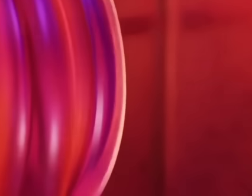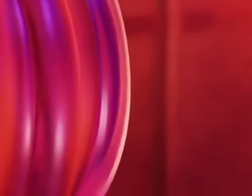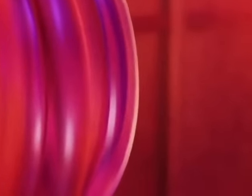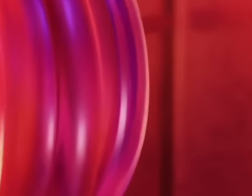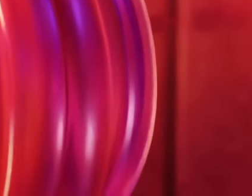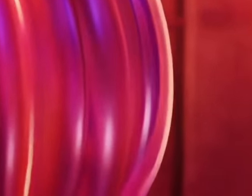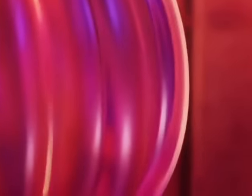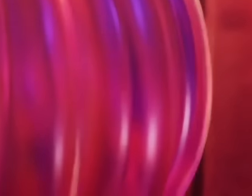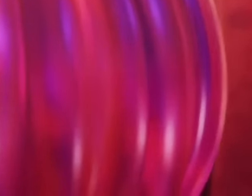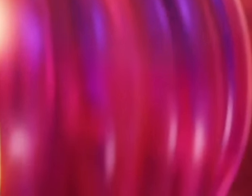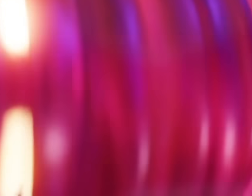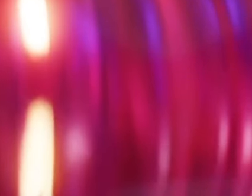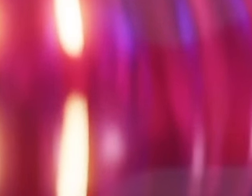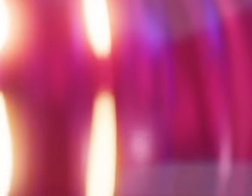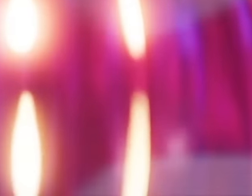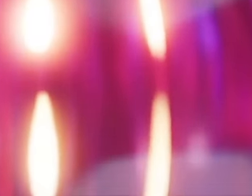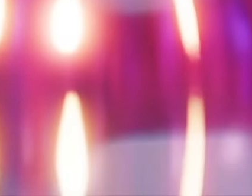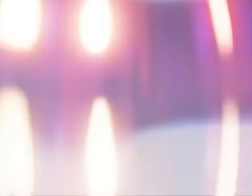waj'alhu lana